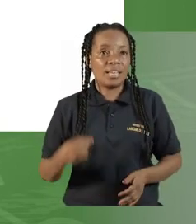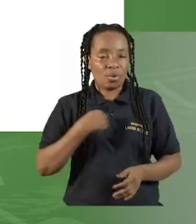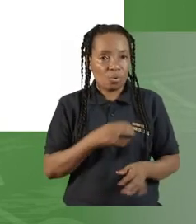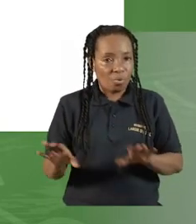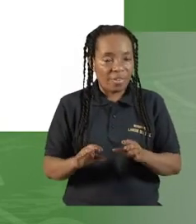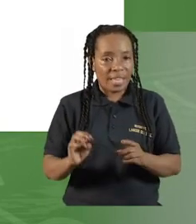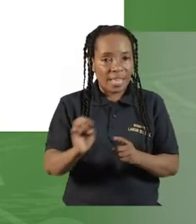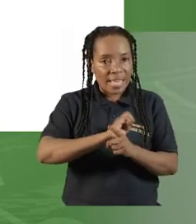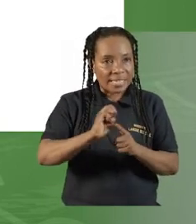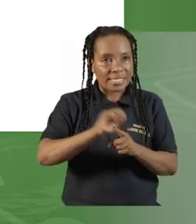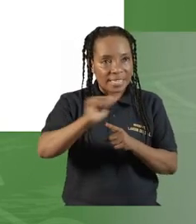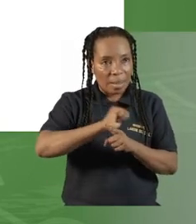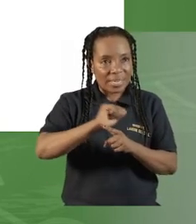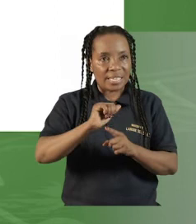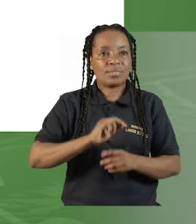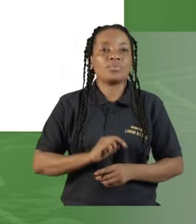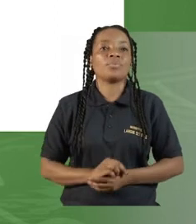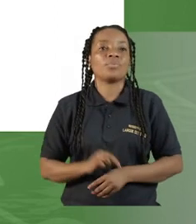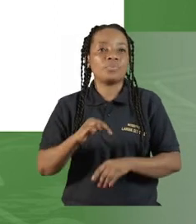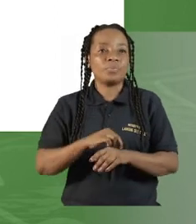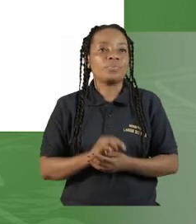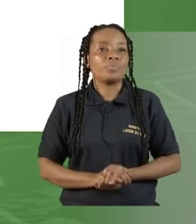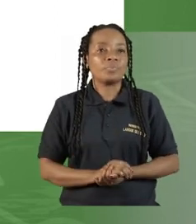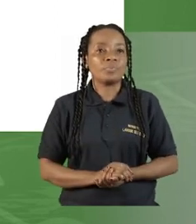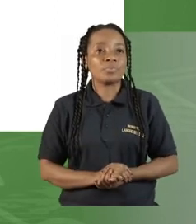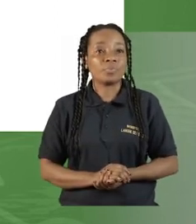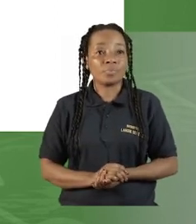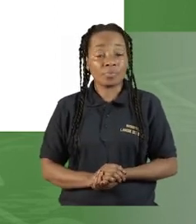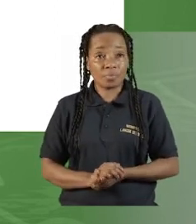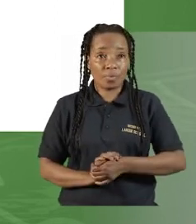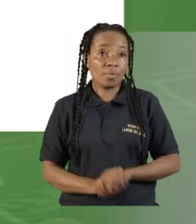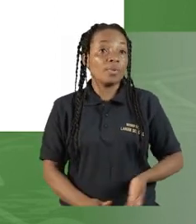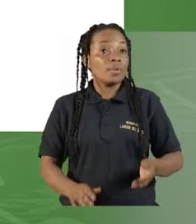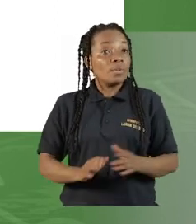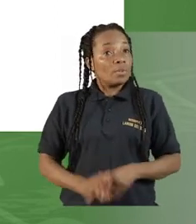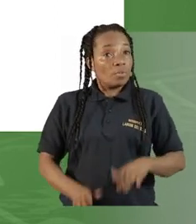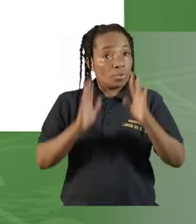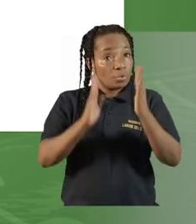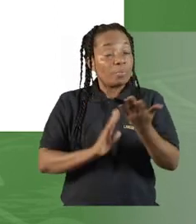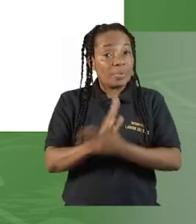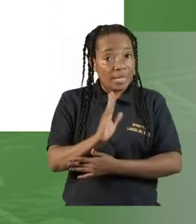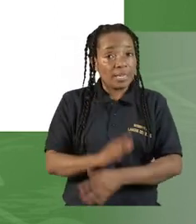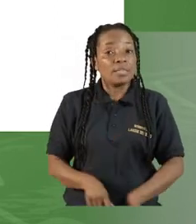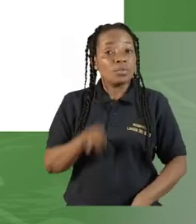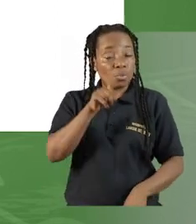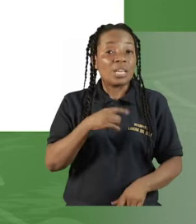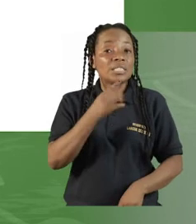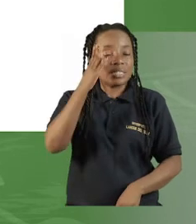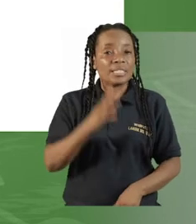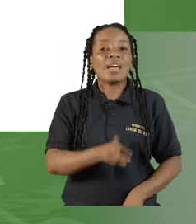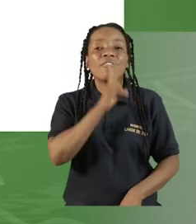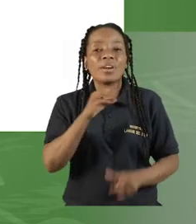l'activité d'application. Pour cette activité d'application, vous devez répondre pour chacune des